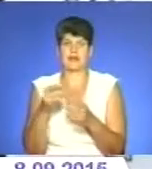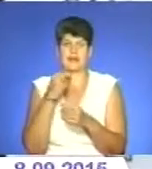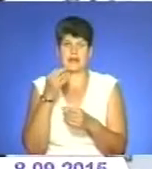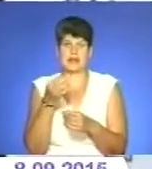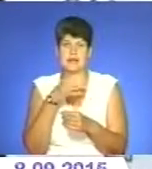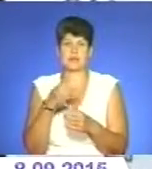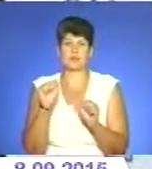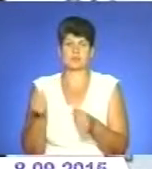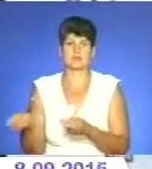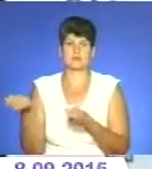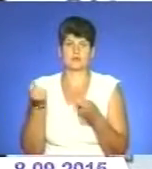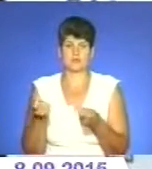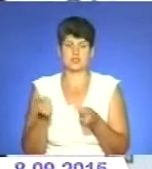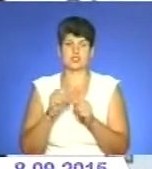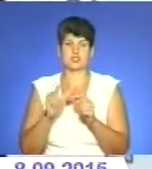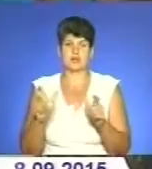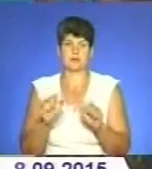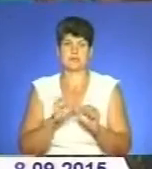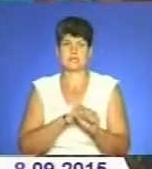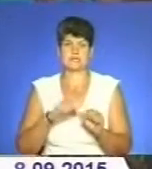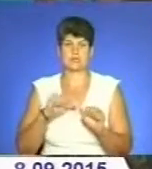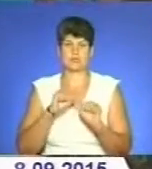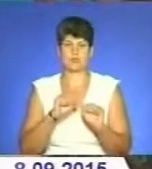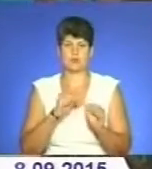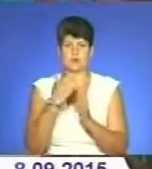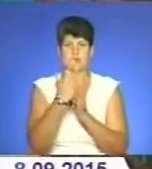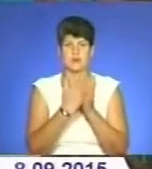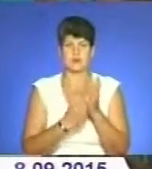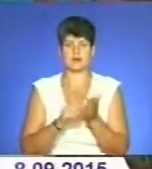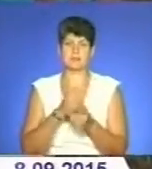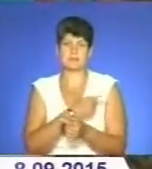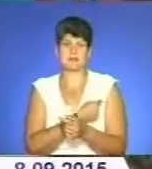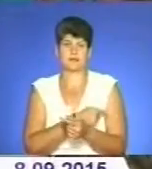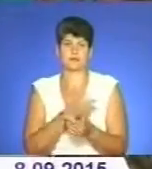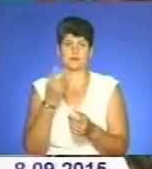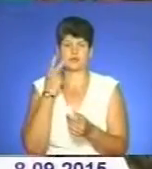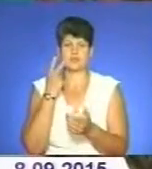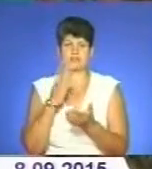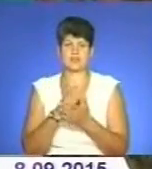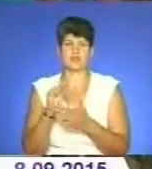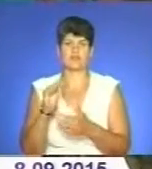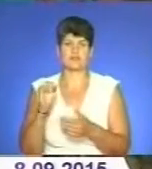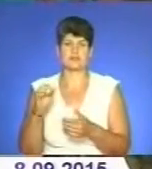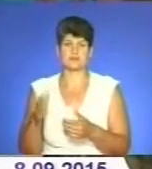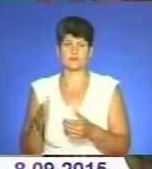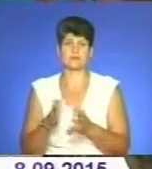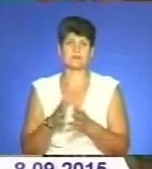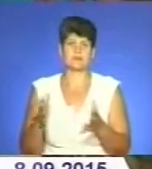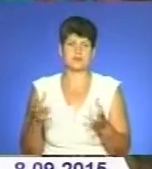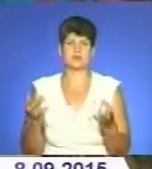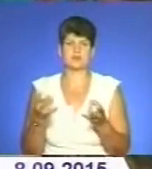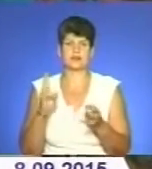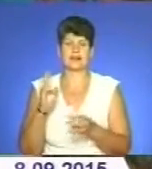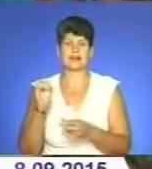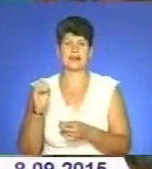на штаб самооборони Майдану. Перелік медикаментів постійно викладається в Фейсбуці. Наразі найбільше потрібен